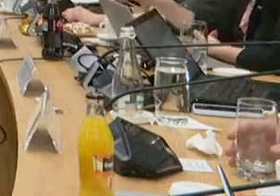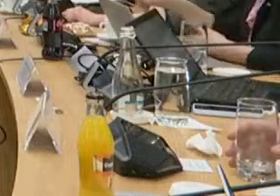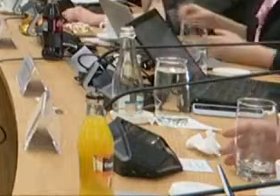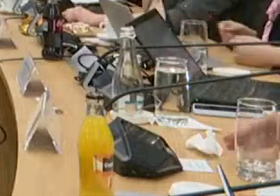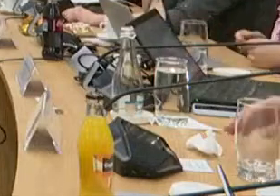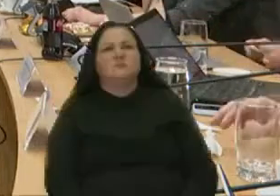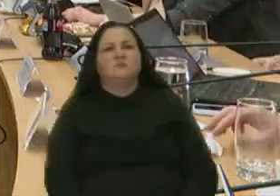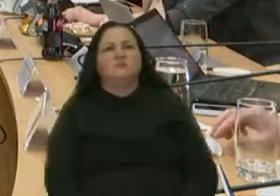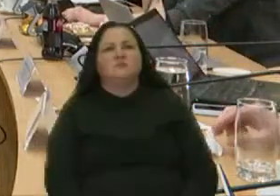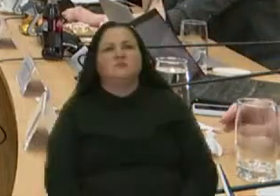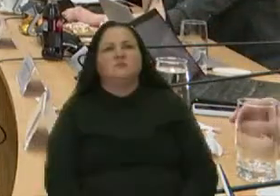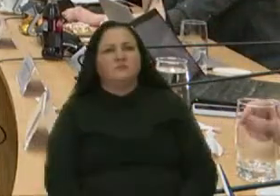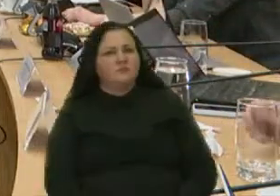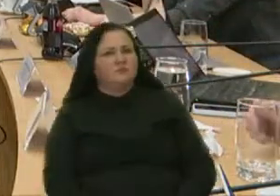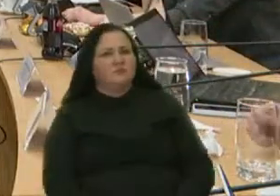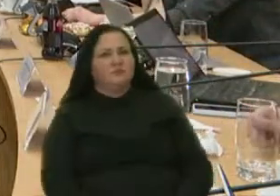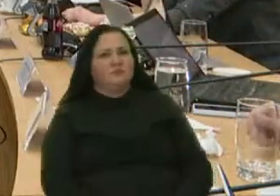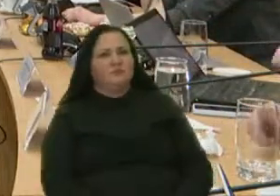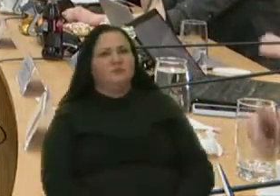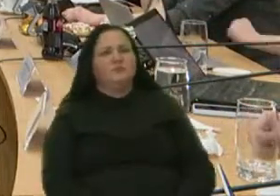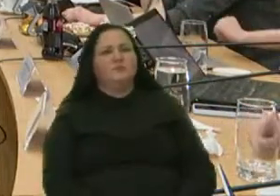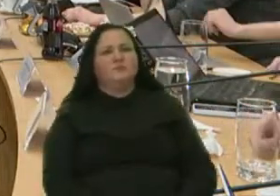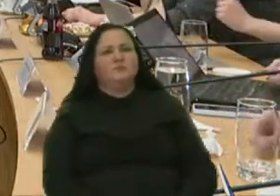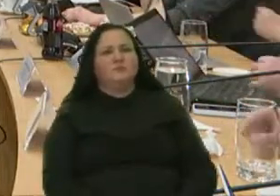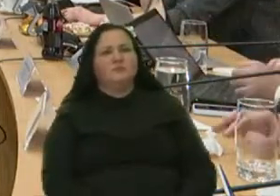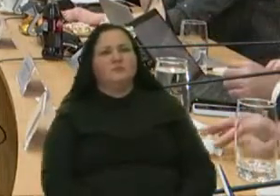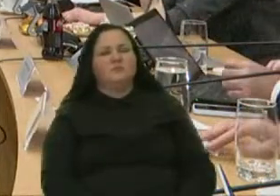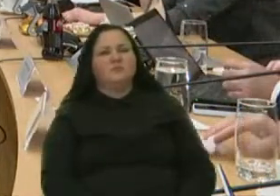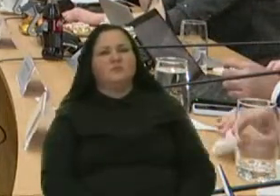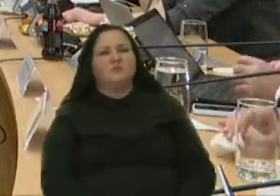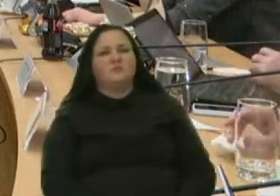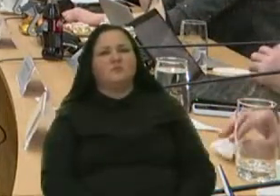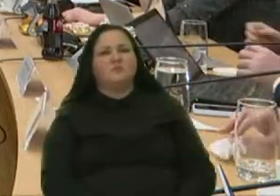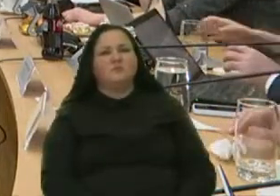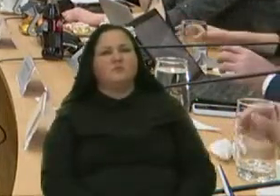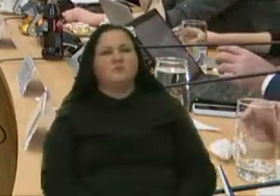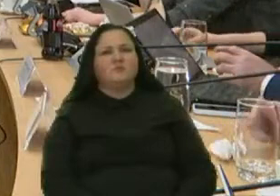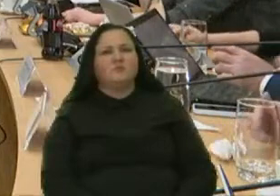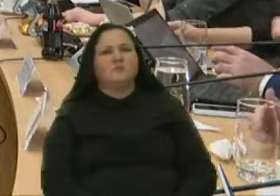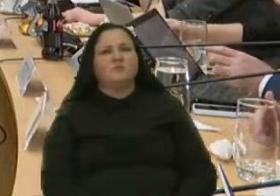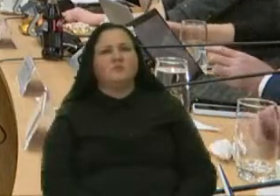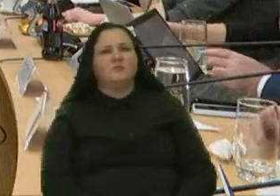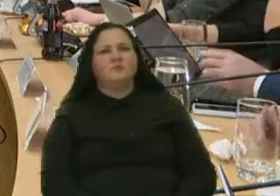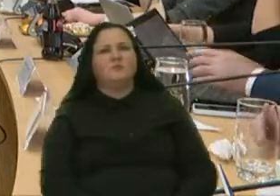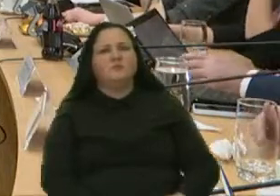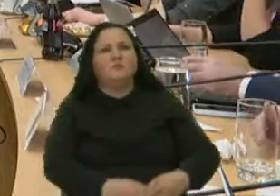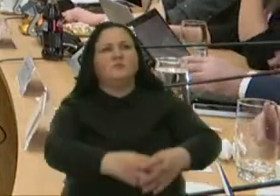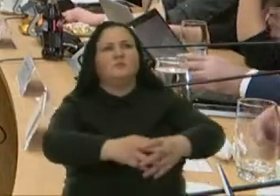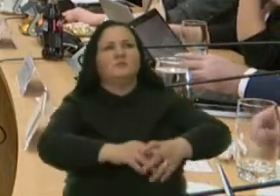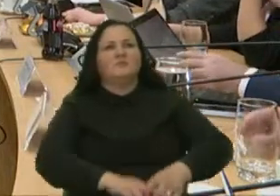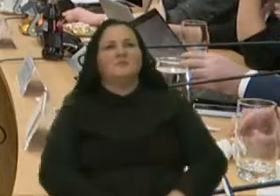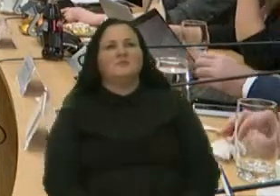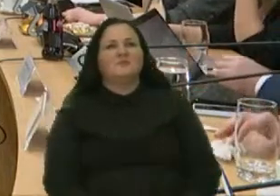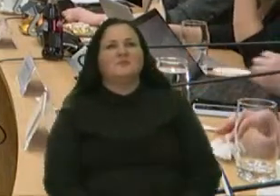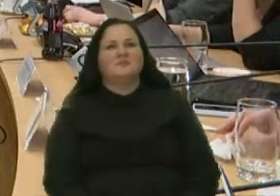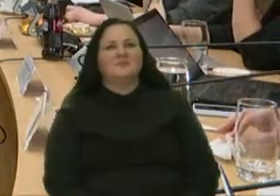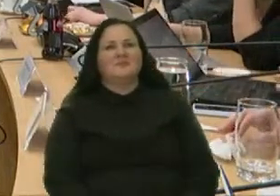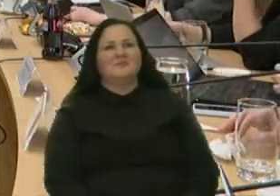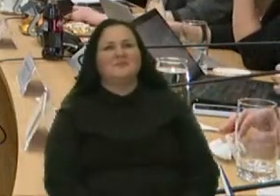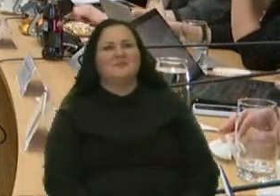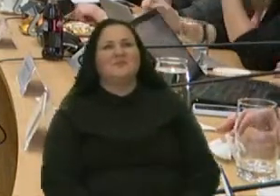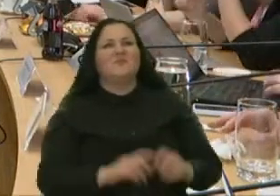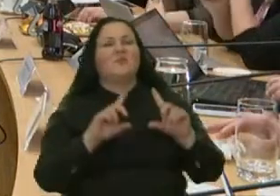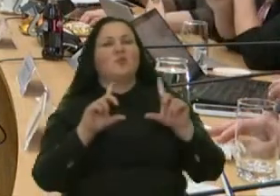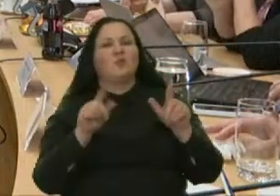mulțumesc Domnul bolovia cu mâna sus dacă sunteți la acest subiect doamna ciubăncan pe spitale vă rog dacă nu da da dacă se poate